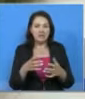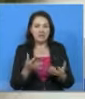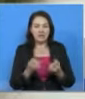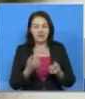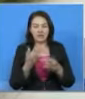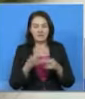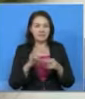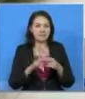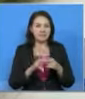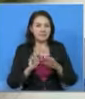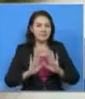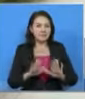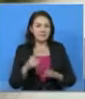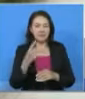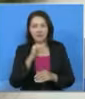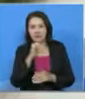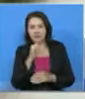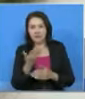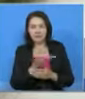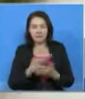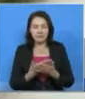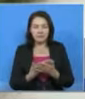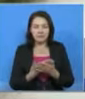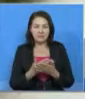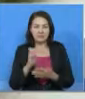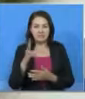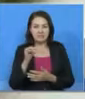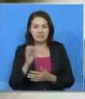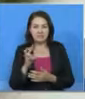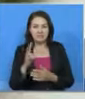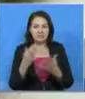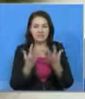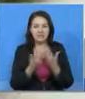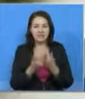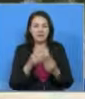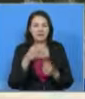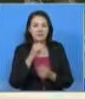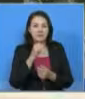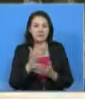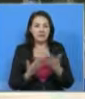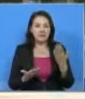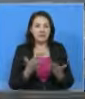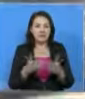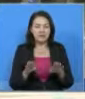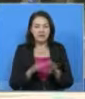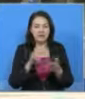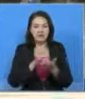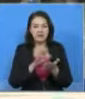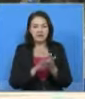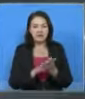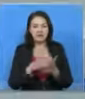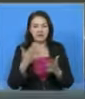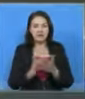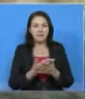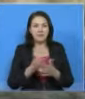де осы тек қана бір сынамада бізде нитраттардың көлемінің артқандығы байқалады. Егер мұндай дерек тіркелсе, басқарма